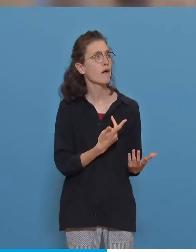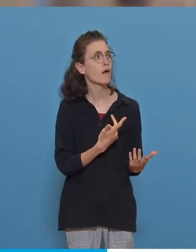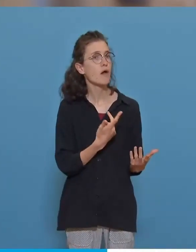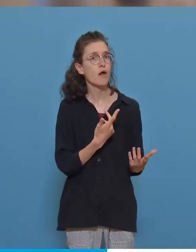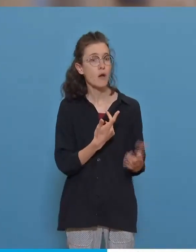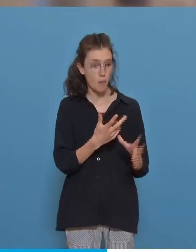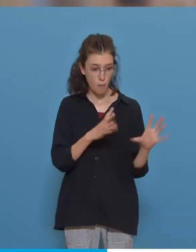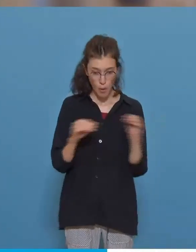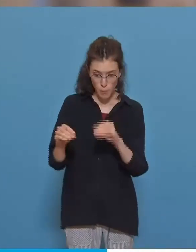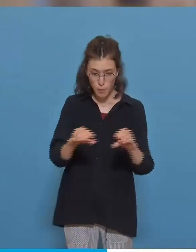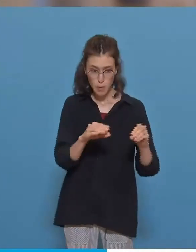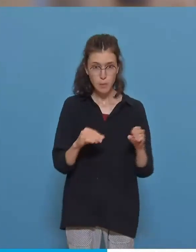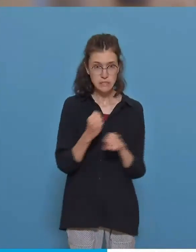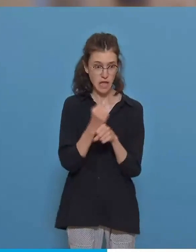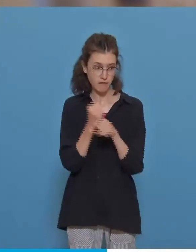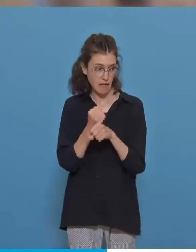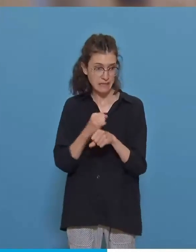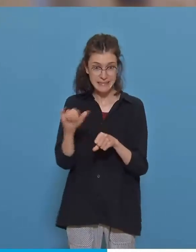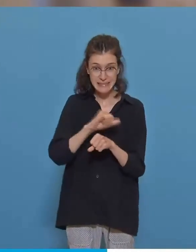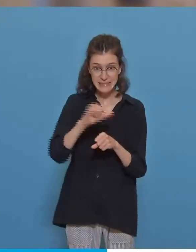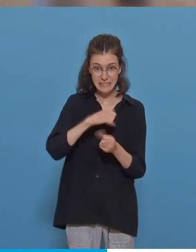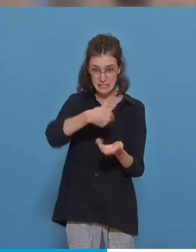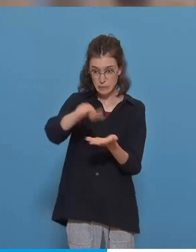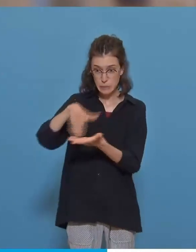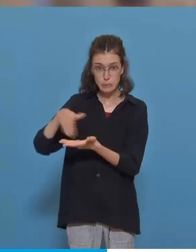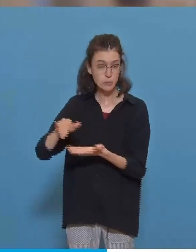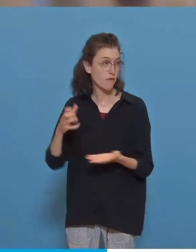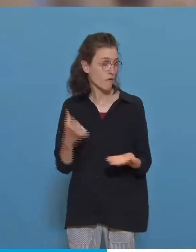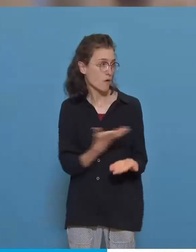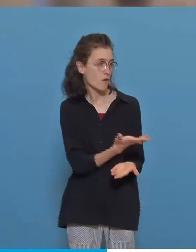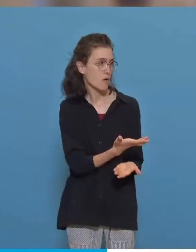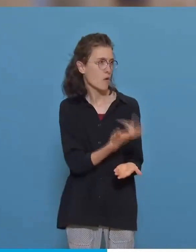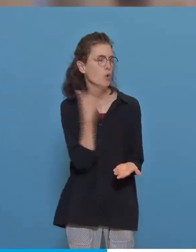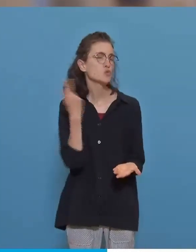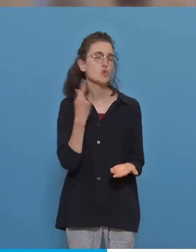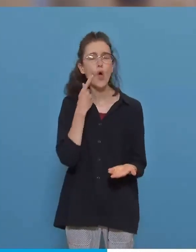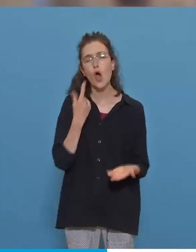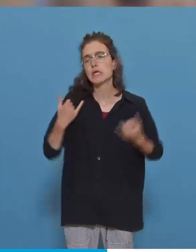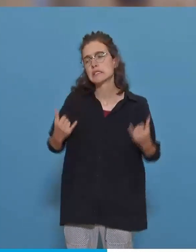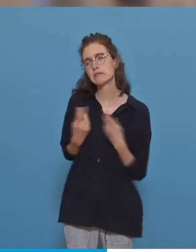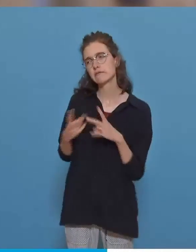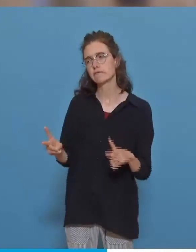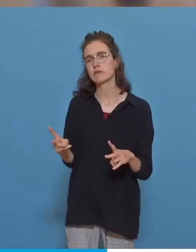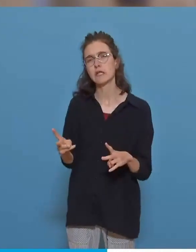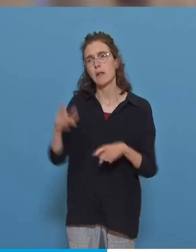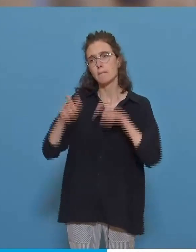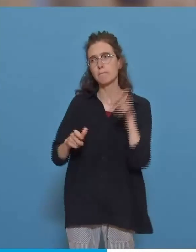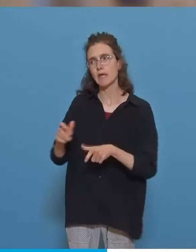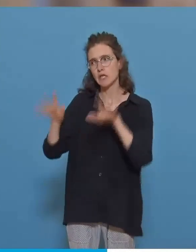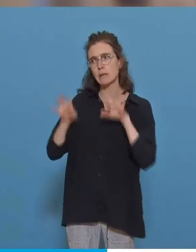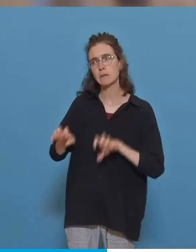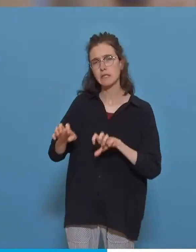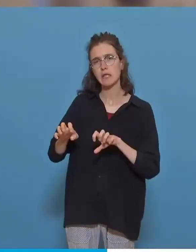qu'à longueur de conseil municipal, vous nous expliquez qu'il y a trop de fonctionnaires dans cette ville. Où est-ce que vous voulez aller les